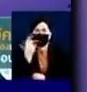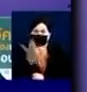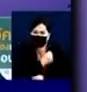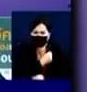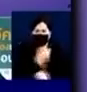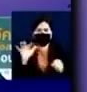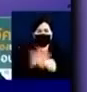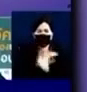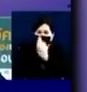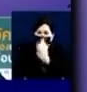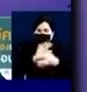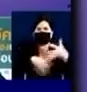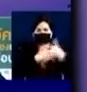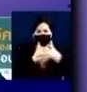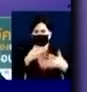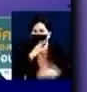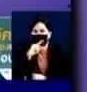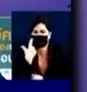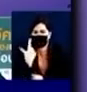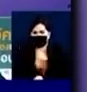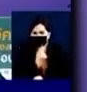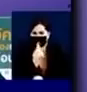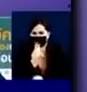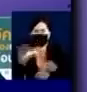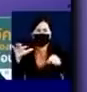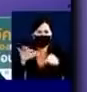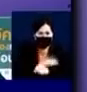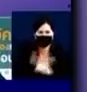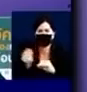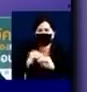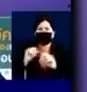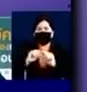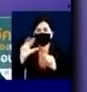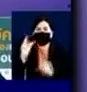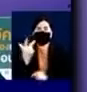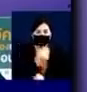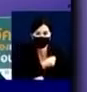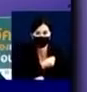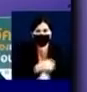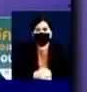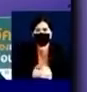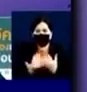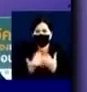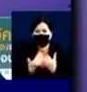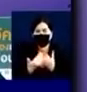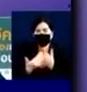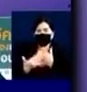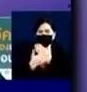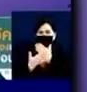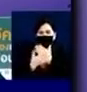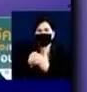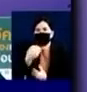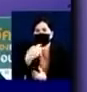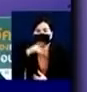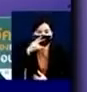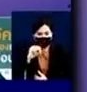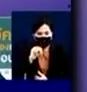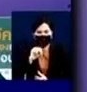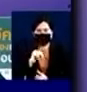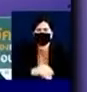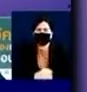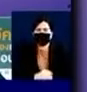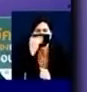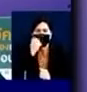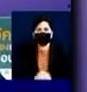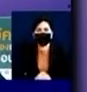าแต่ให้ห่างกัน6เดือนจำง่ายๆถ้าคุณฉีดสูตรไข้เข็ม